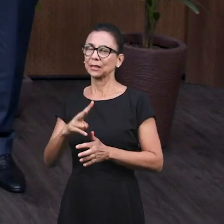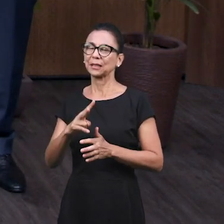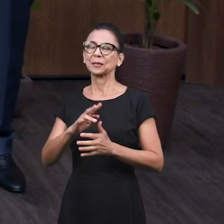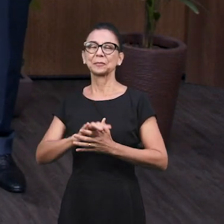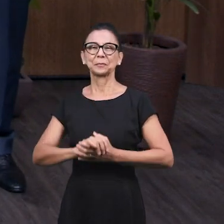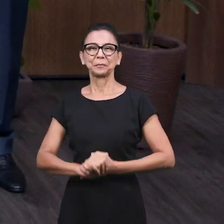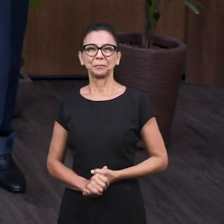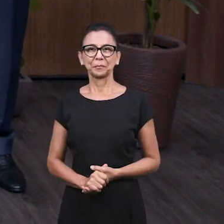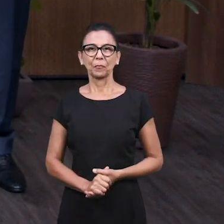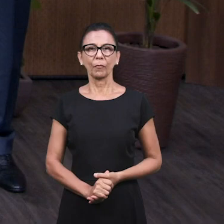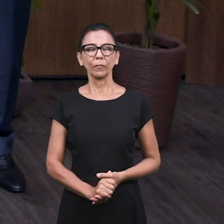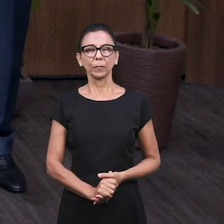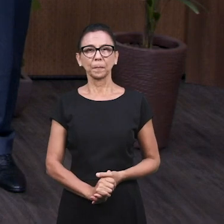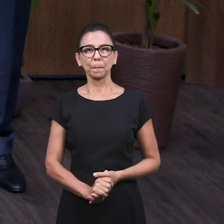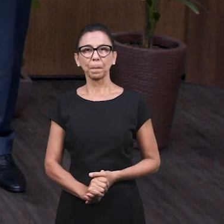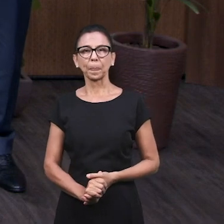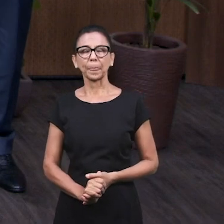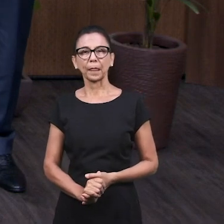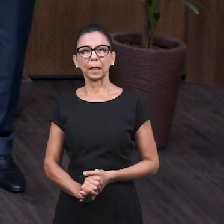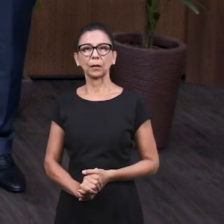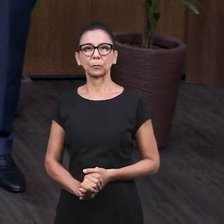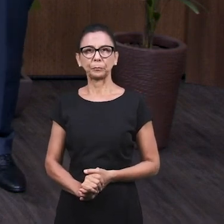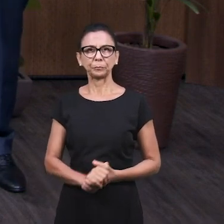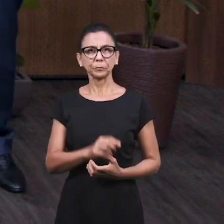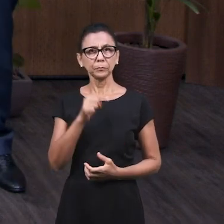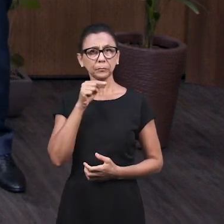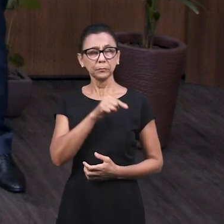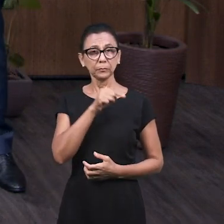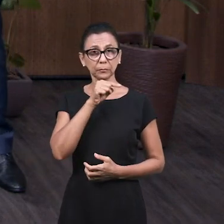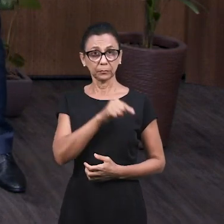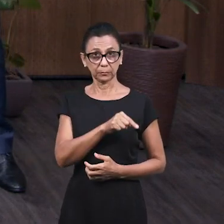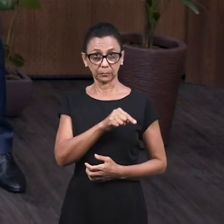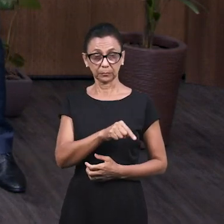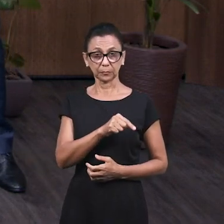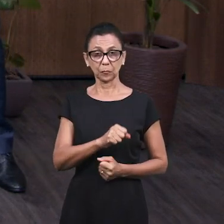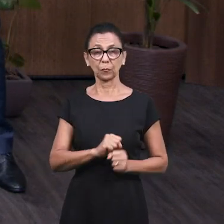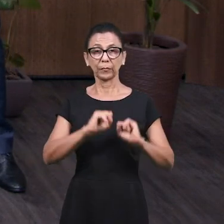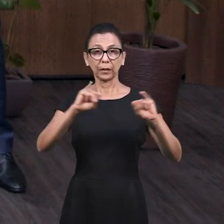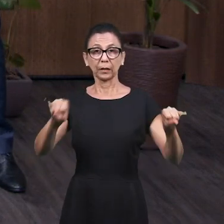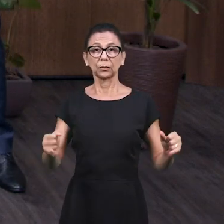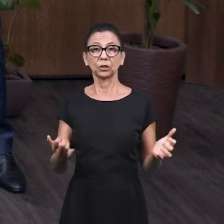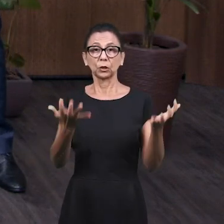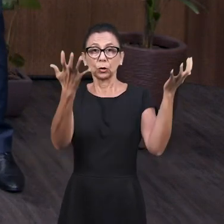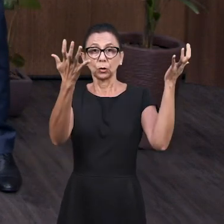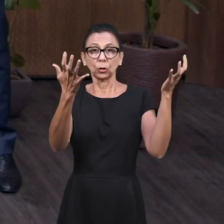accompagnait le Seigneur Jésus, quand il quittait la ville de Jéricho,